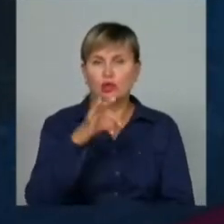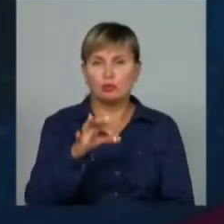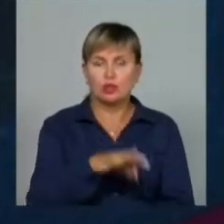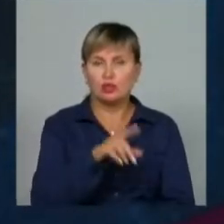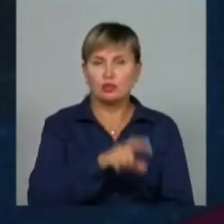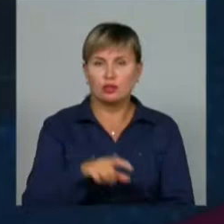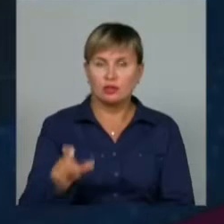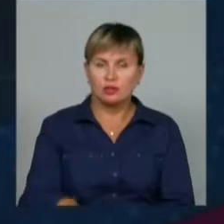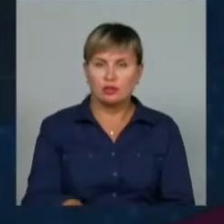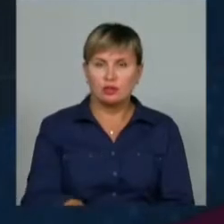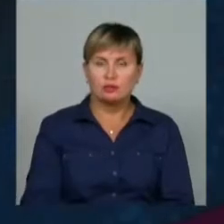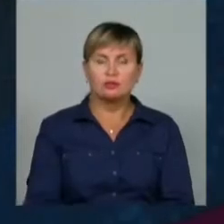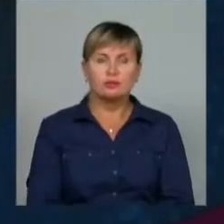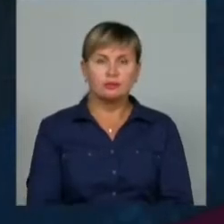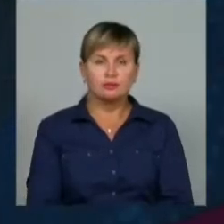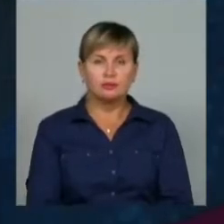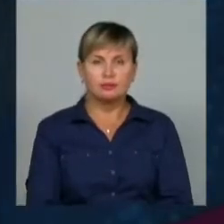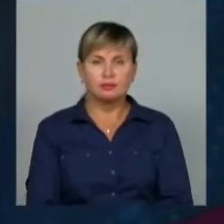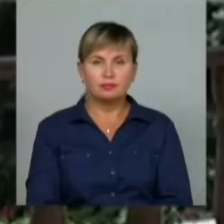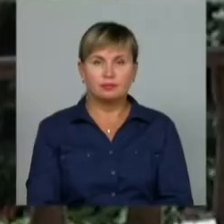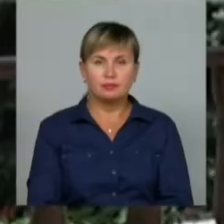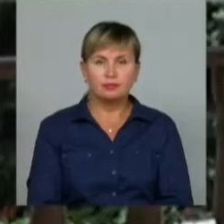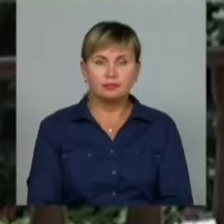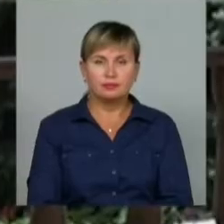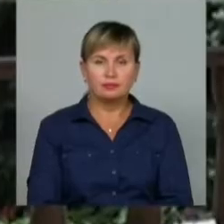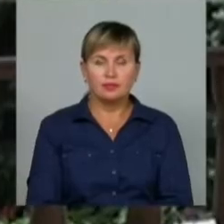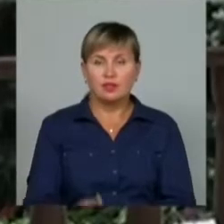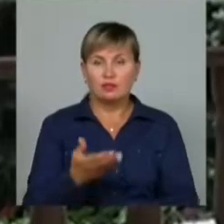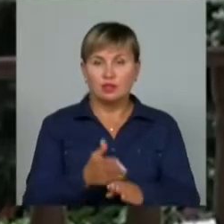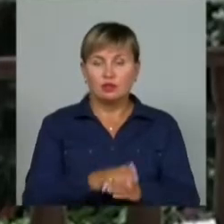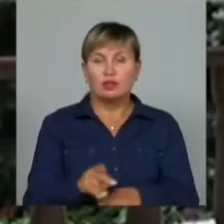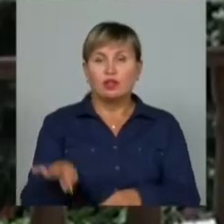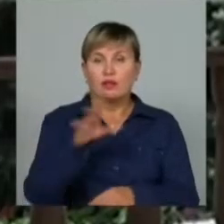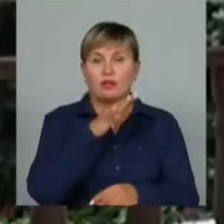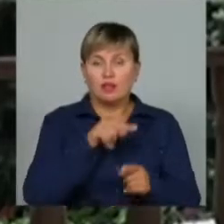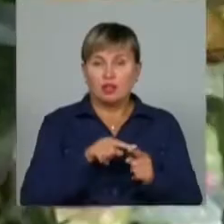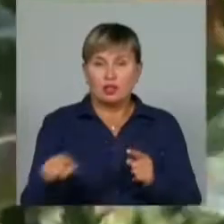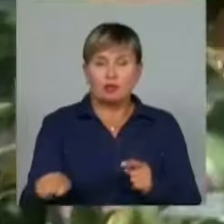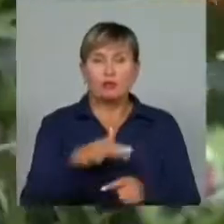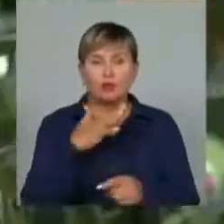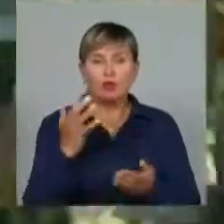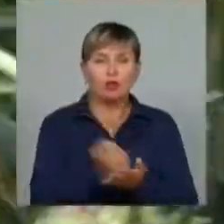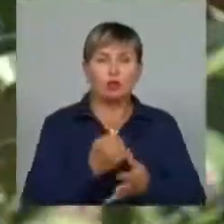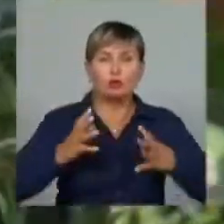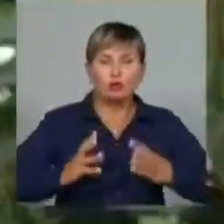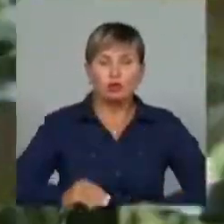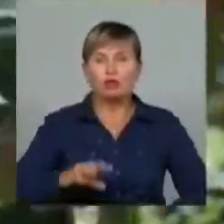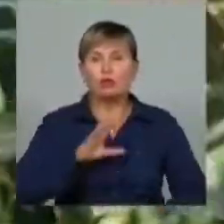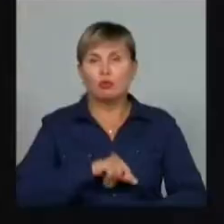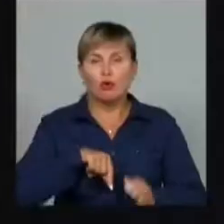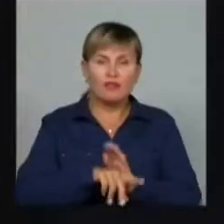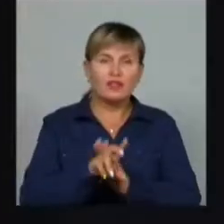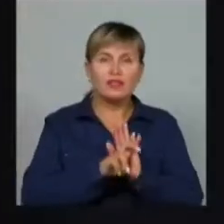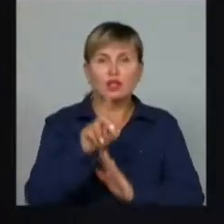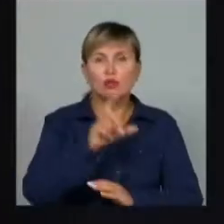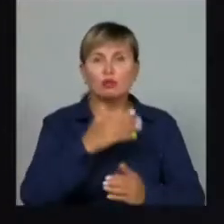горожан. Денис Земцов продолжит тему. Тяжелый для всех период пандемии многие находят утешение в духовных храмах.